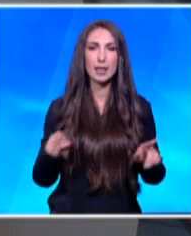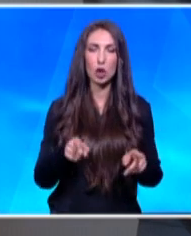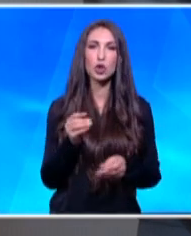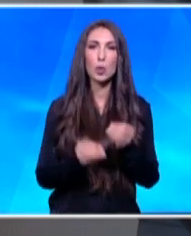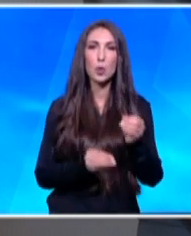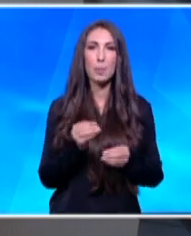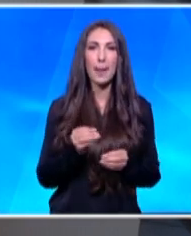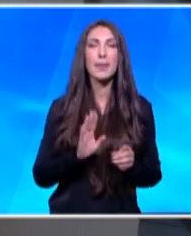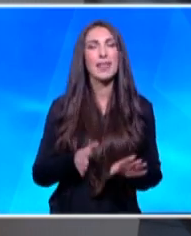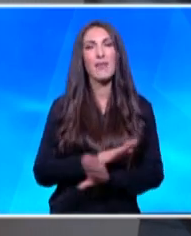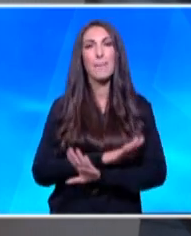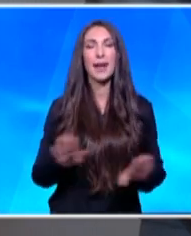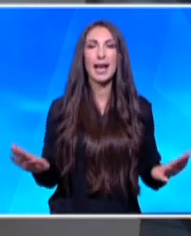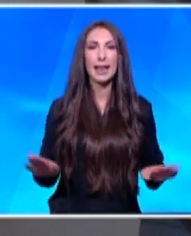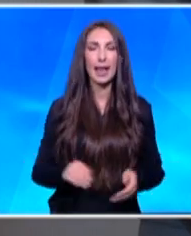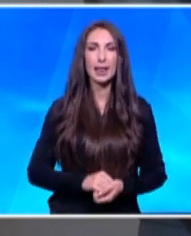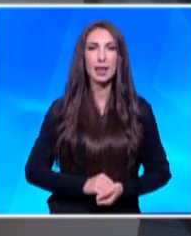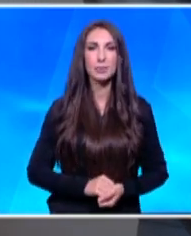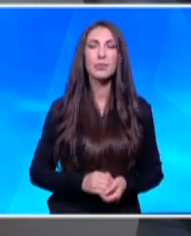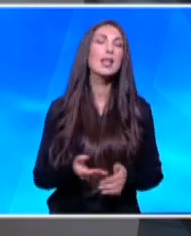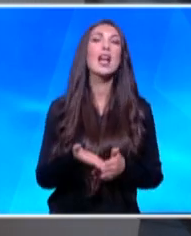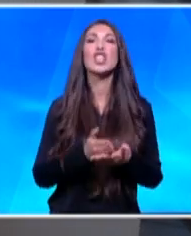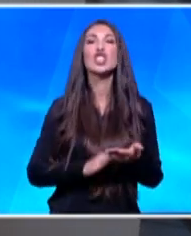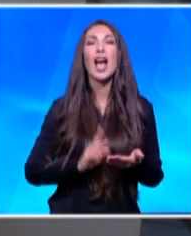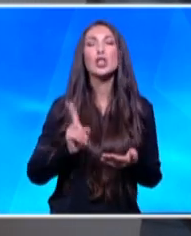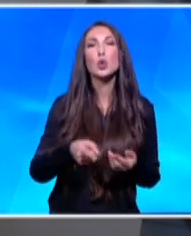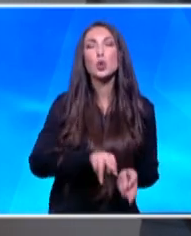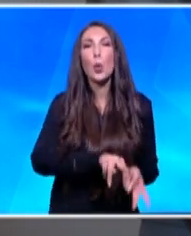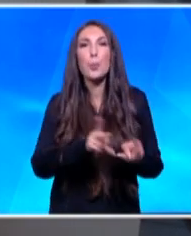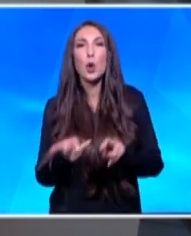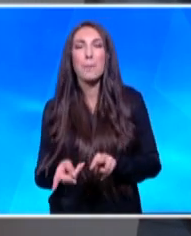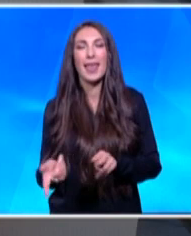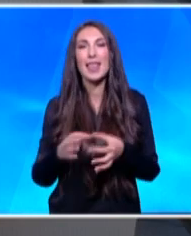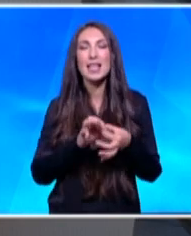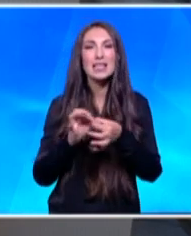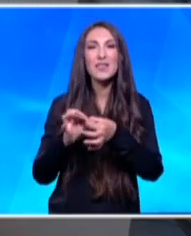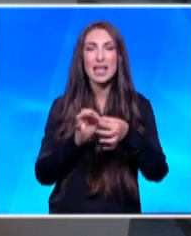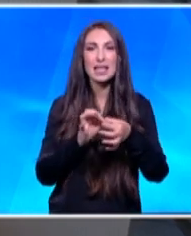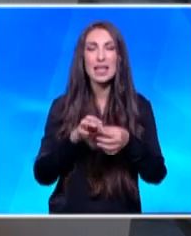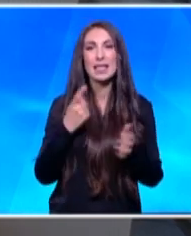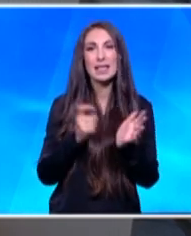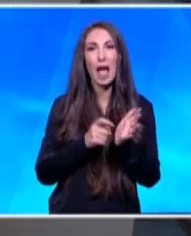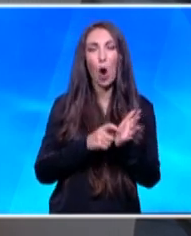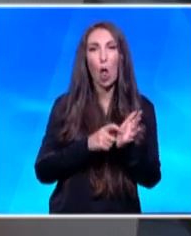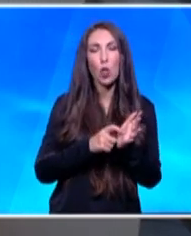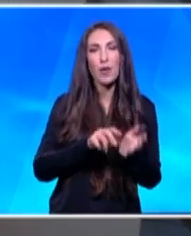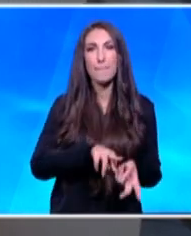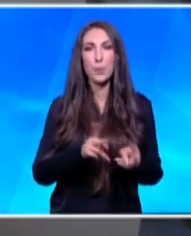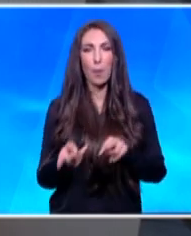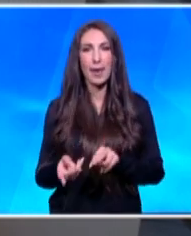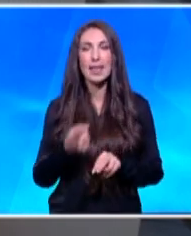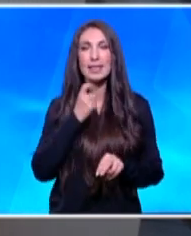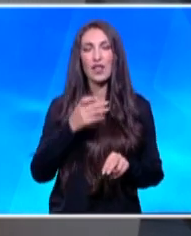и да бъде прекратена. Част от промените са свързани с законови изменения. Затова